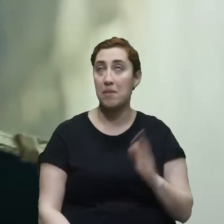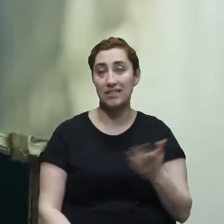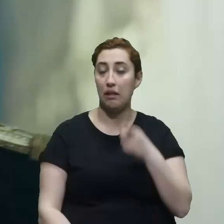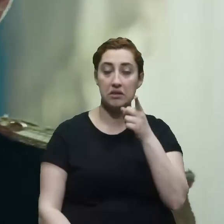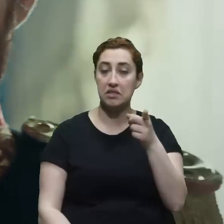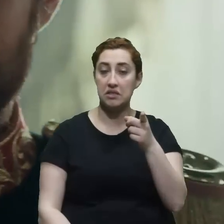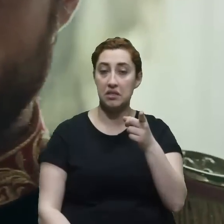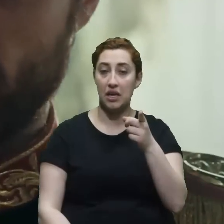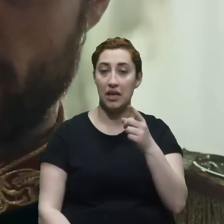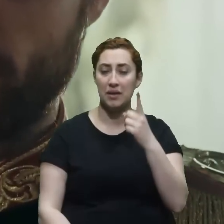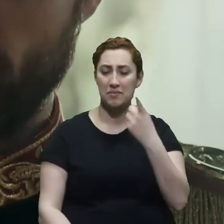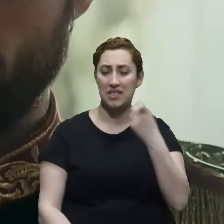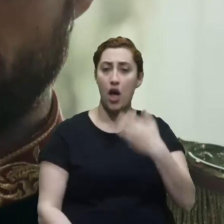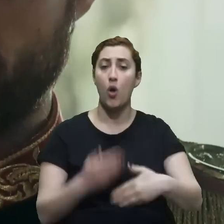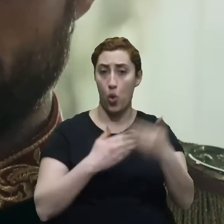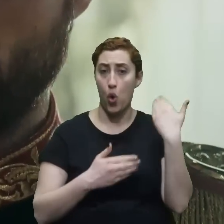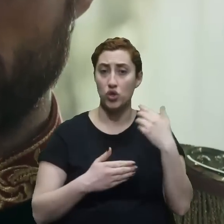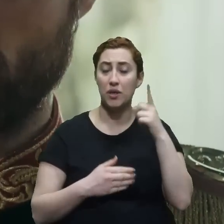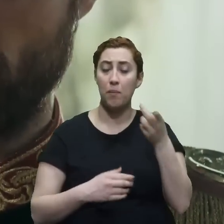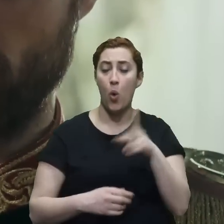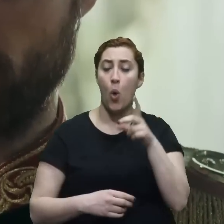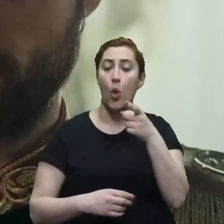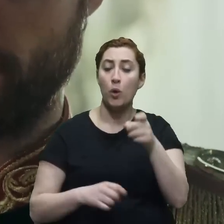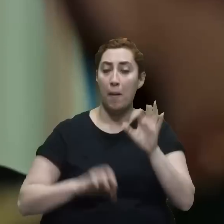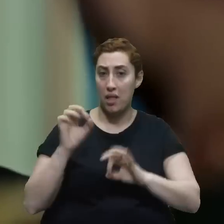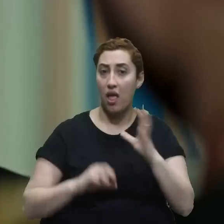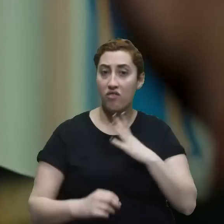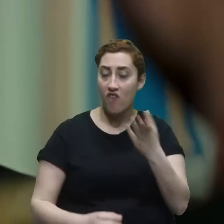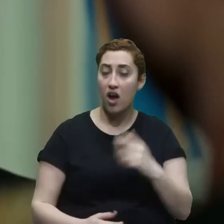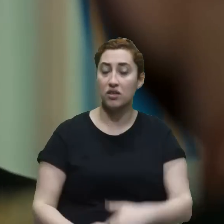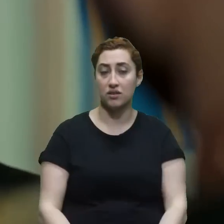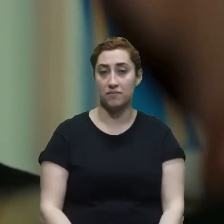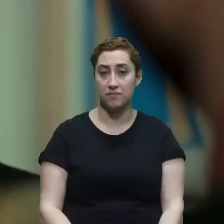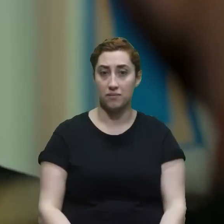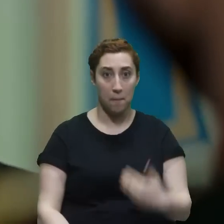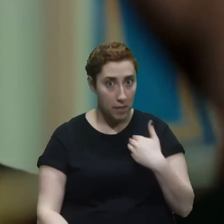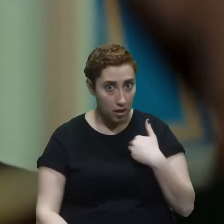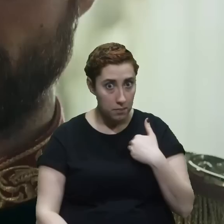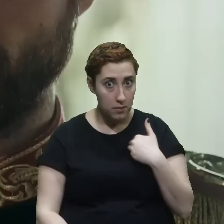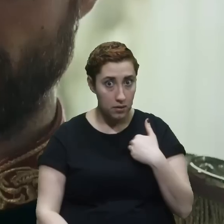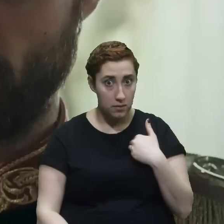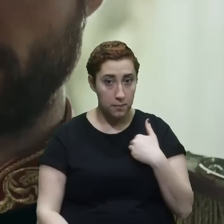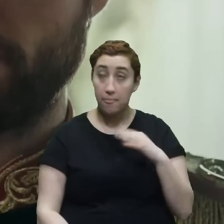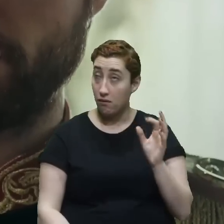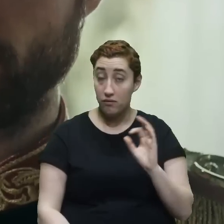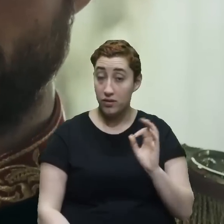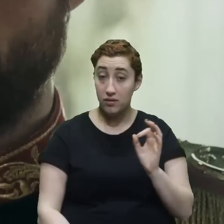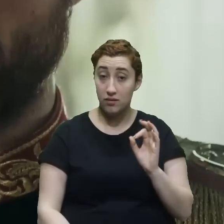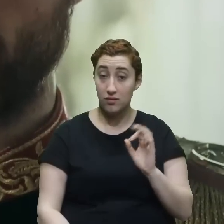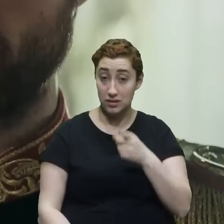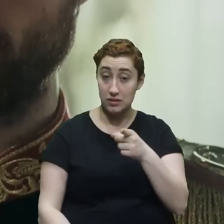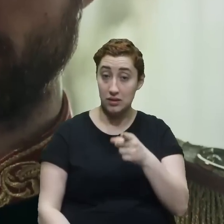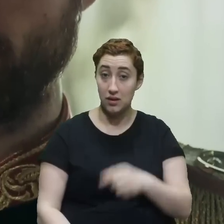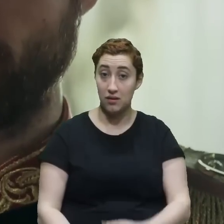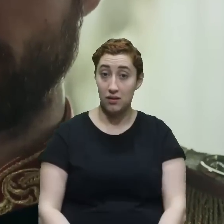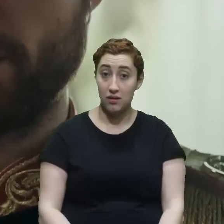Mesela size bir saat evvel bir suikast düzenlendi. Bana? Evet,